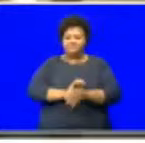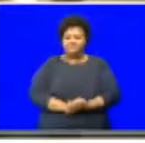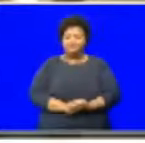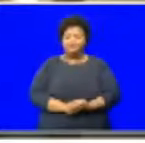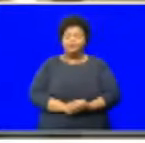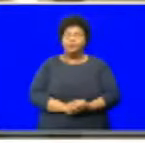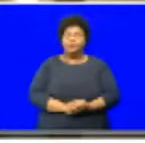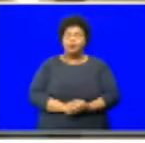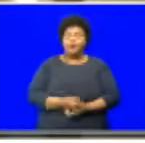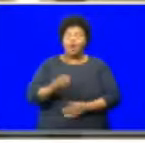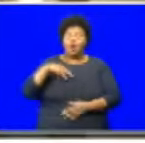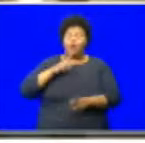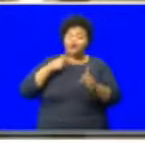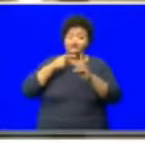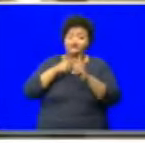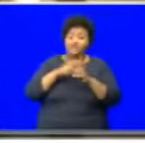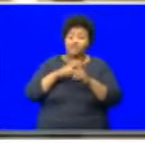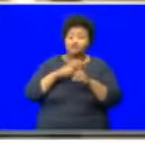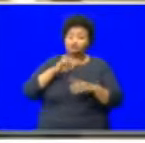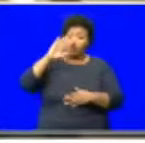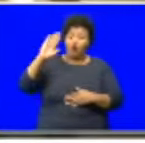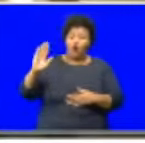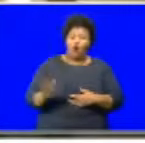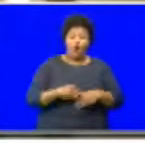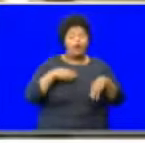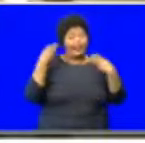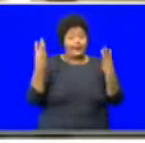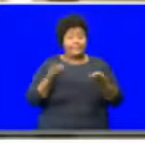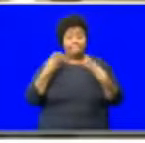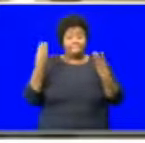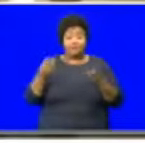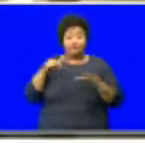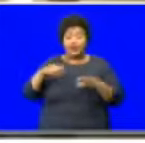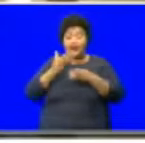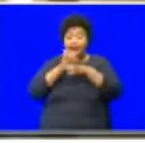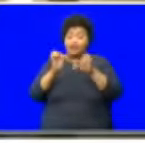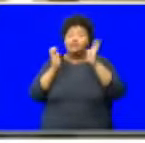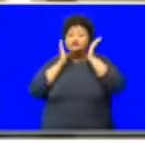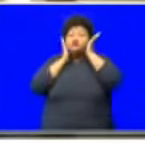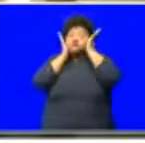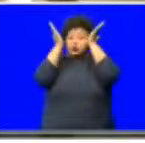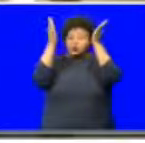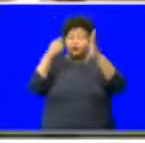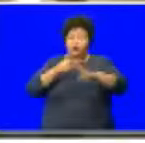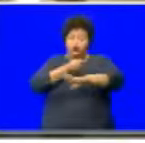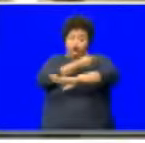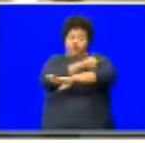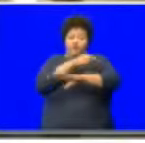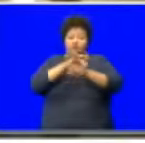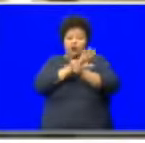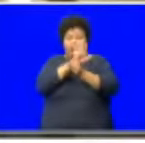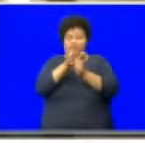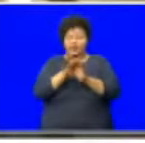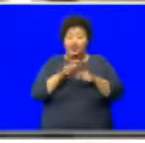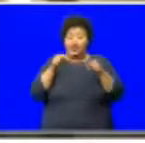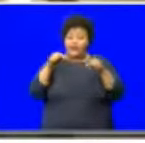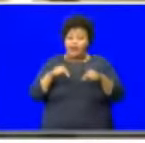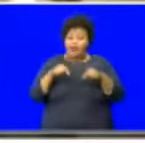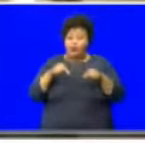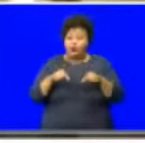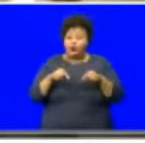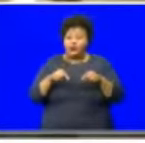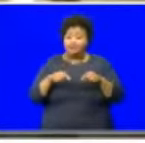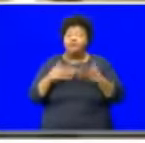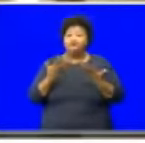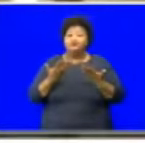nemijovo ebhekela umkhuhlane ukuqinisekelwa kulo mkhuhlane we-COVID. Namhlakela ekuhleni njengoba uwukho umsindo langemuva